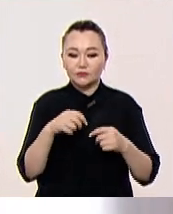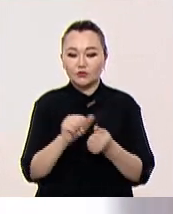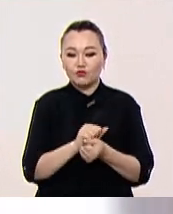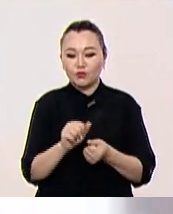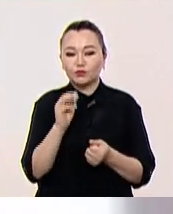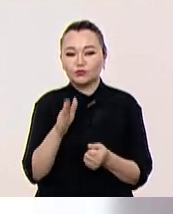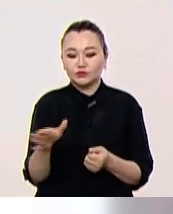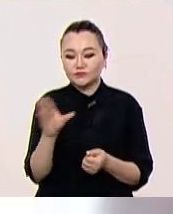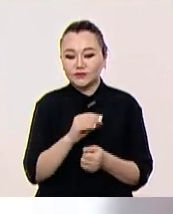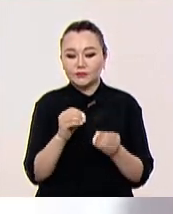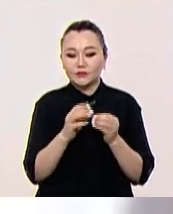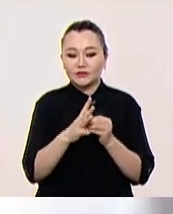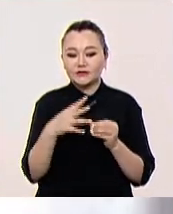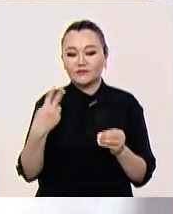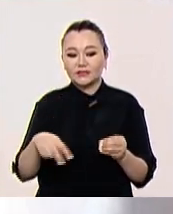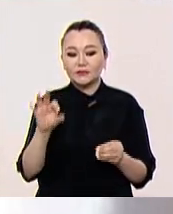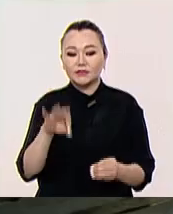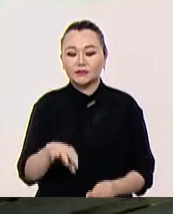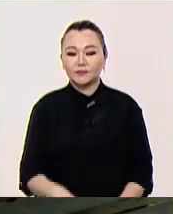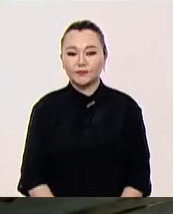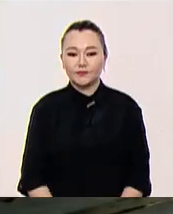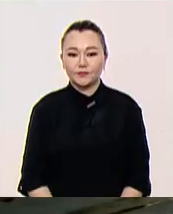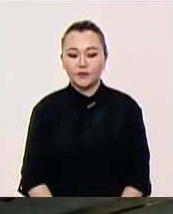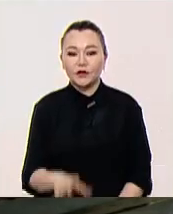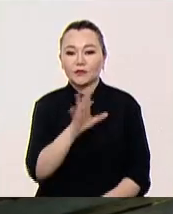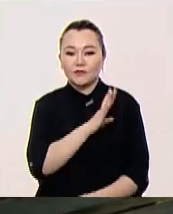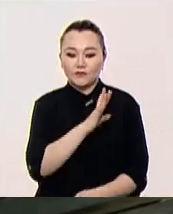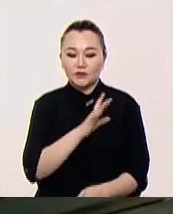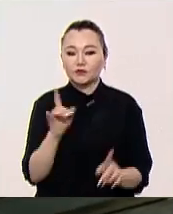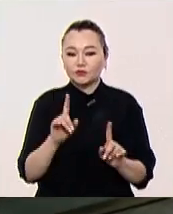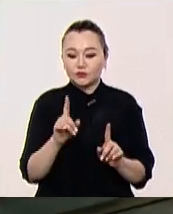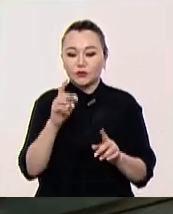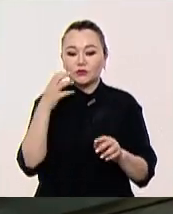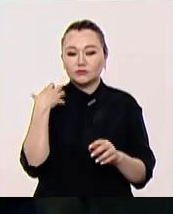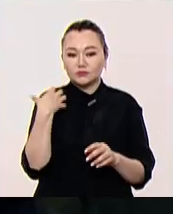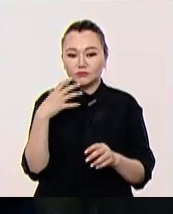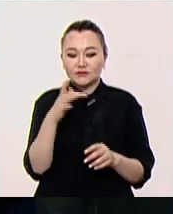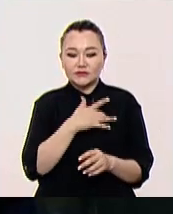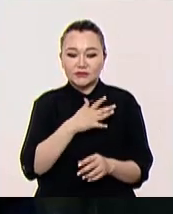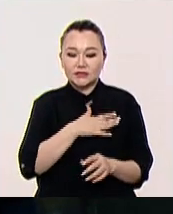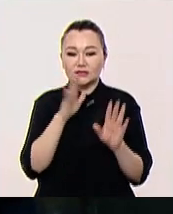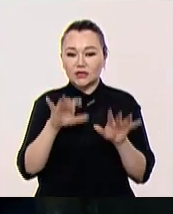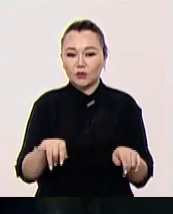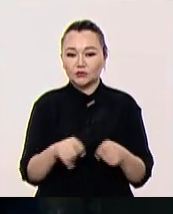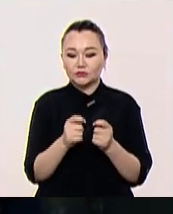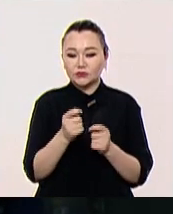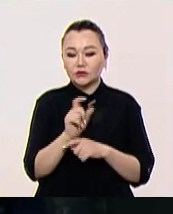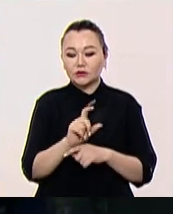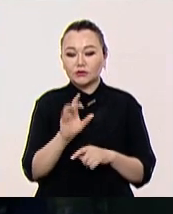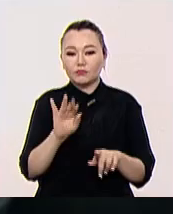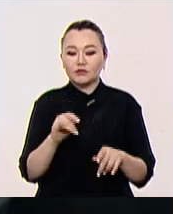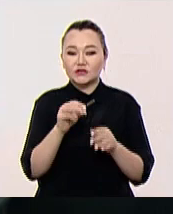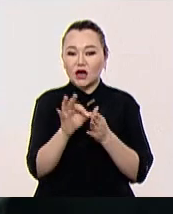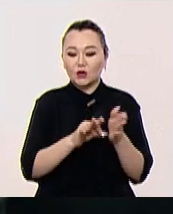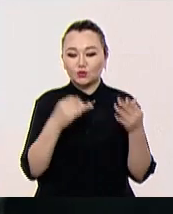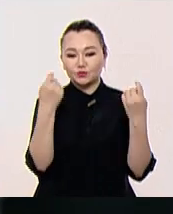там не более там, 15-20%. Бывает и такое, что чиновники, незаконно приватизируя предприятие, сразу же перепродают